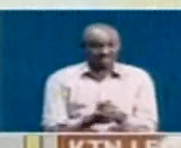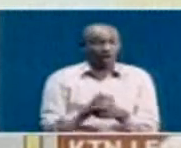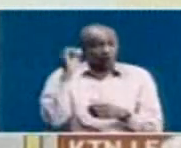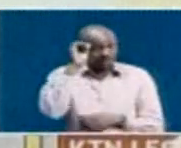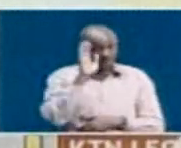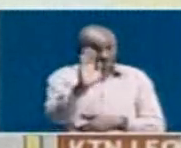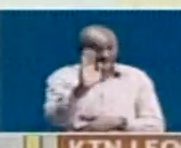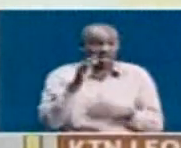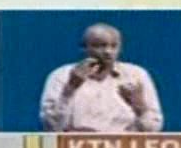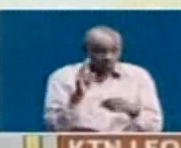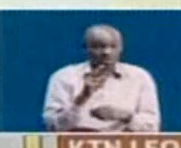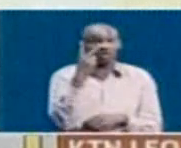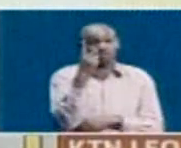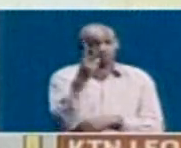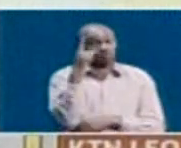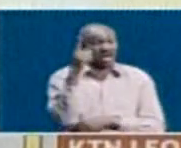nambari